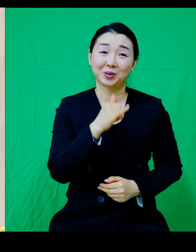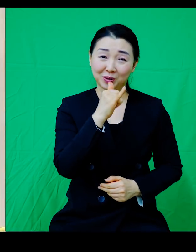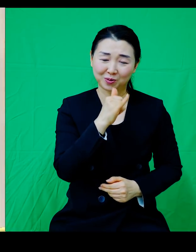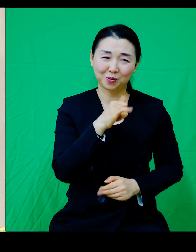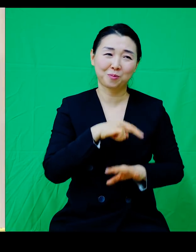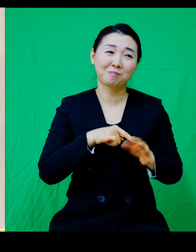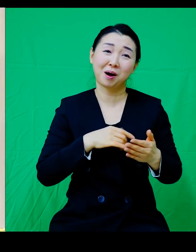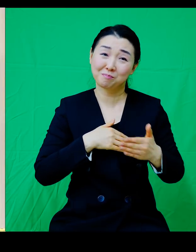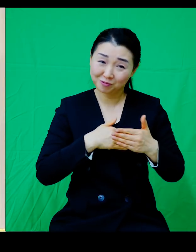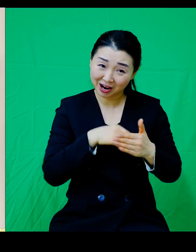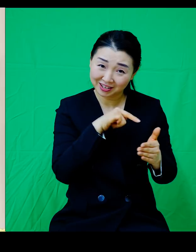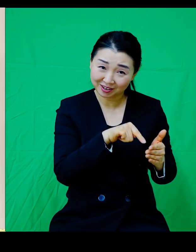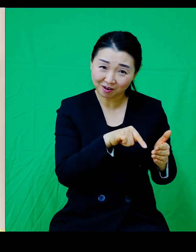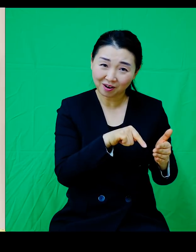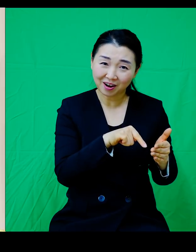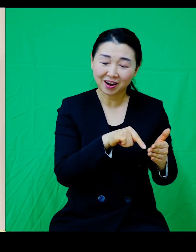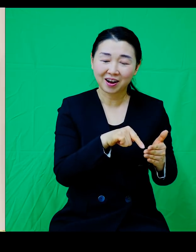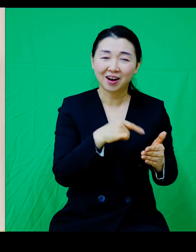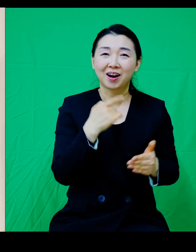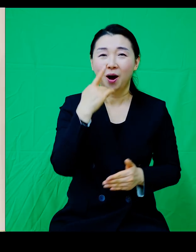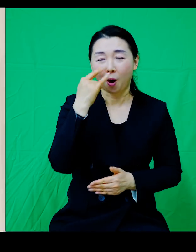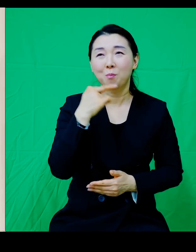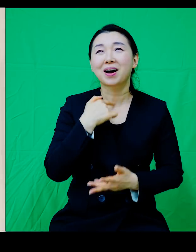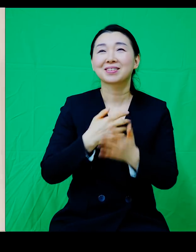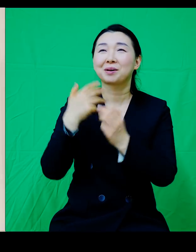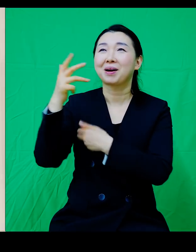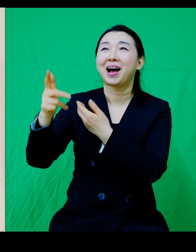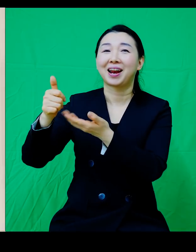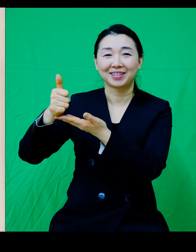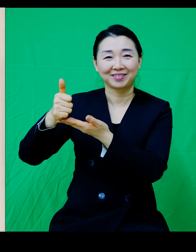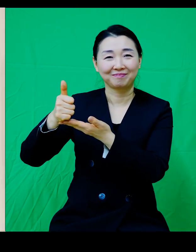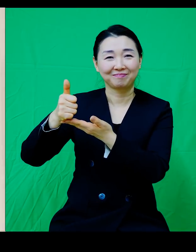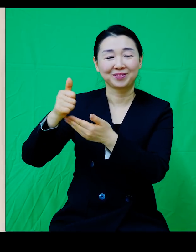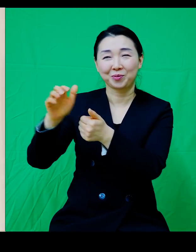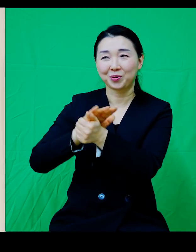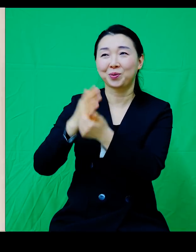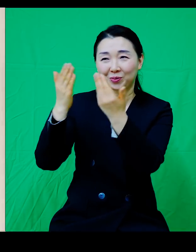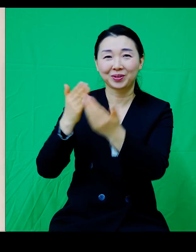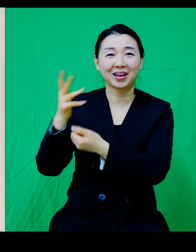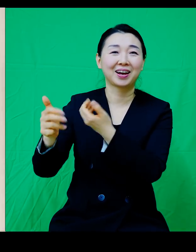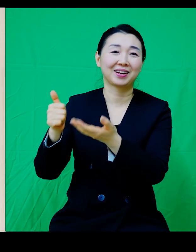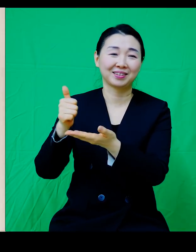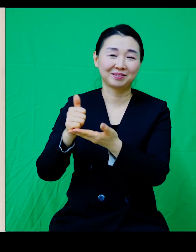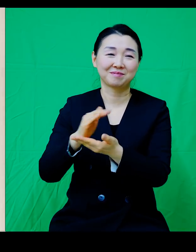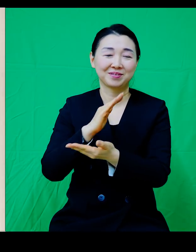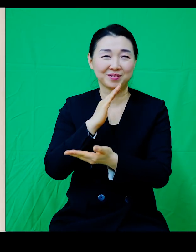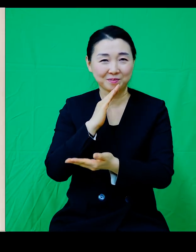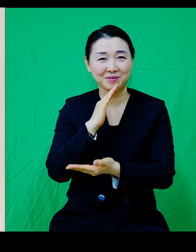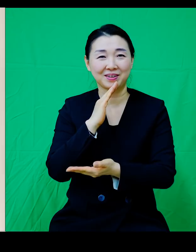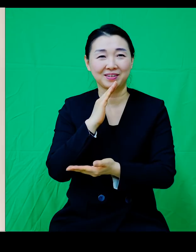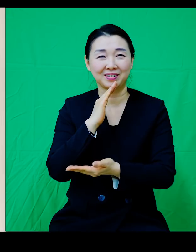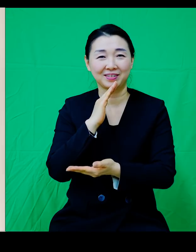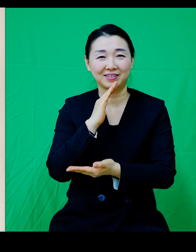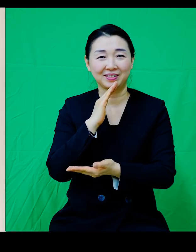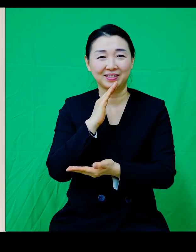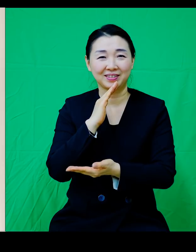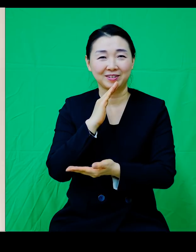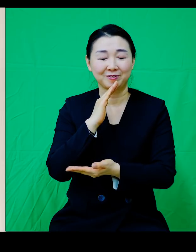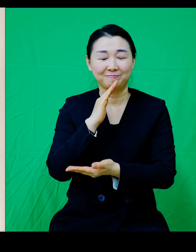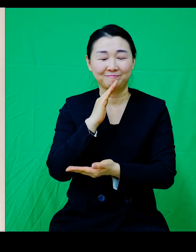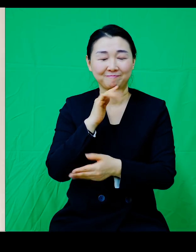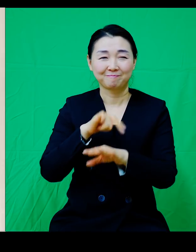걱정하고 불안한 마음들을 엄마가 체험한 하나님, 위로하시는 하나님, 정말